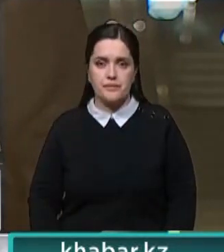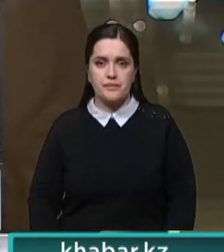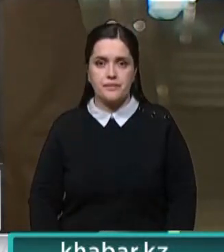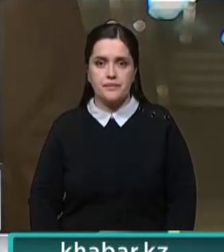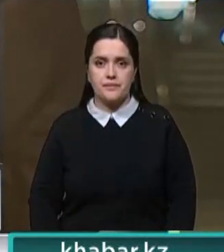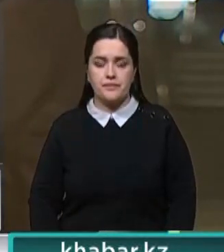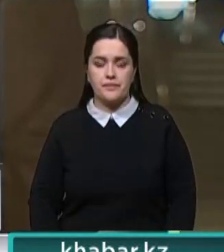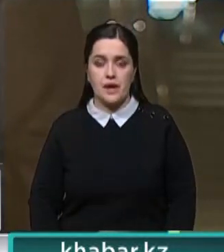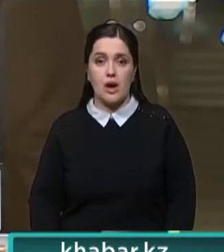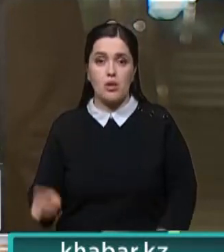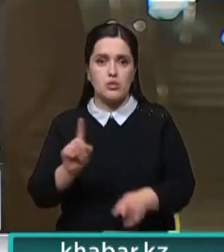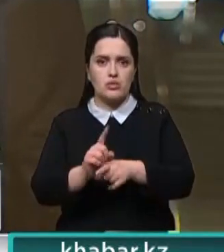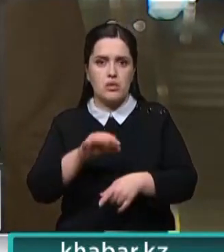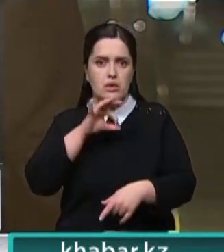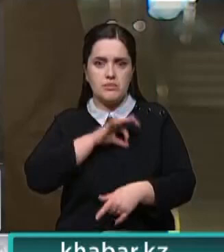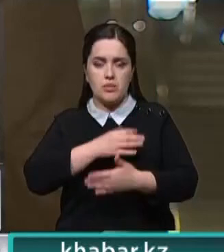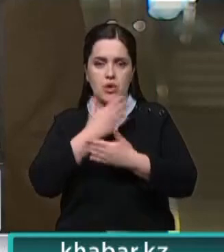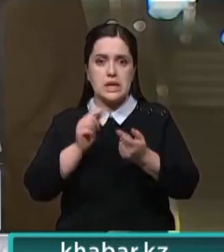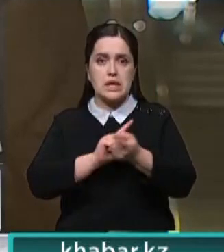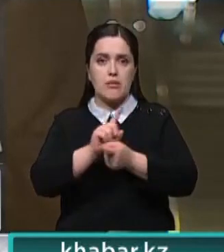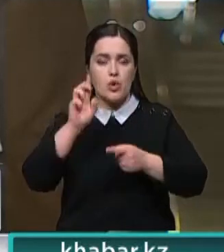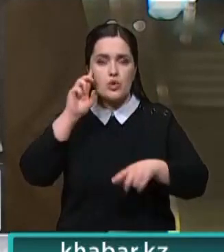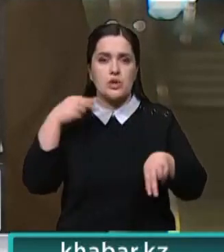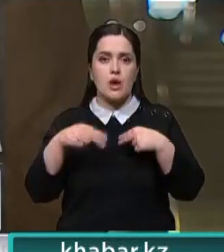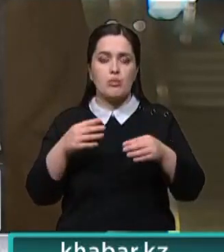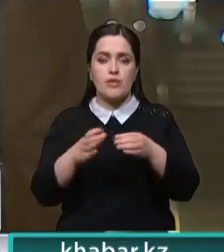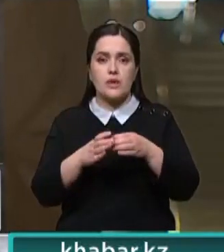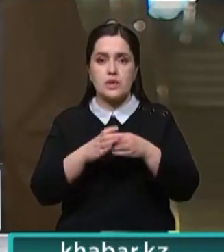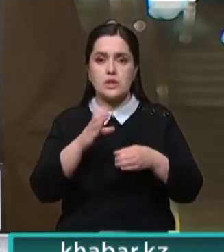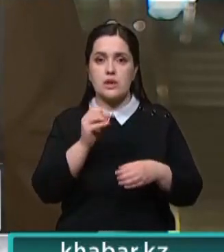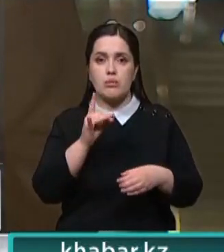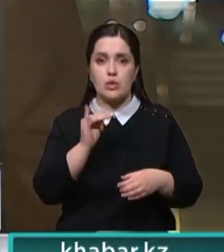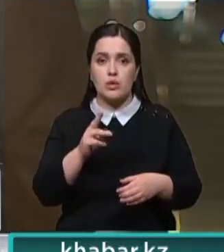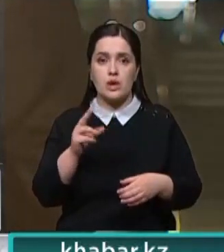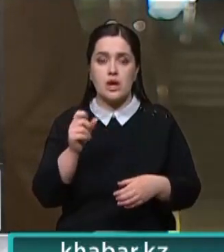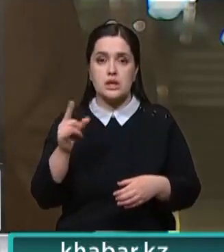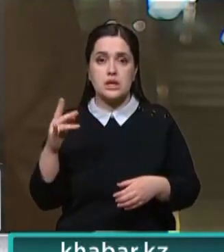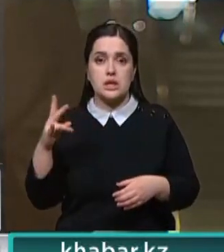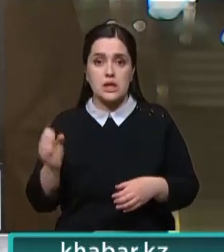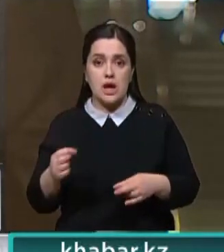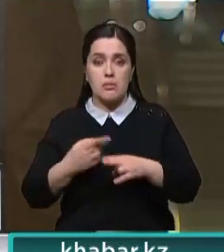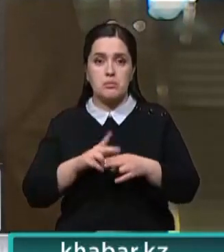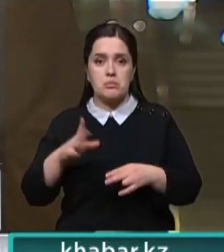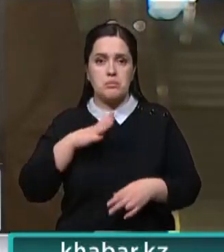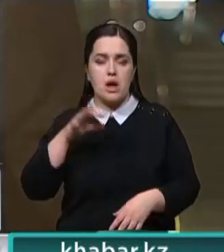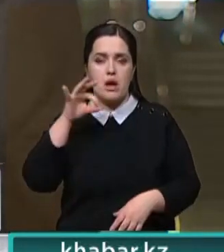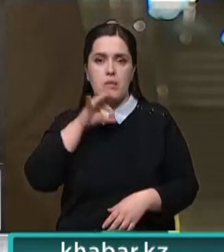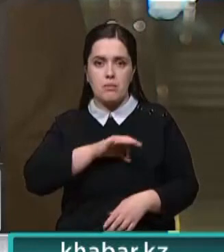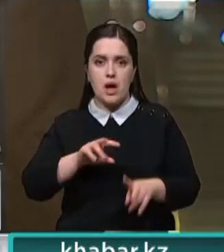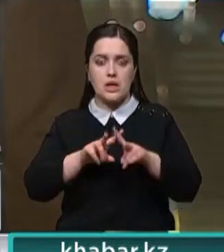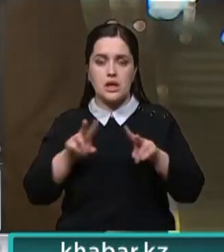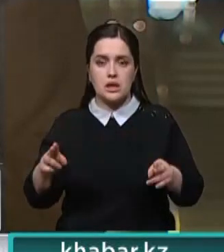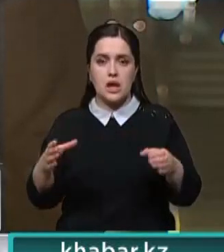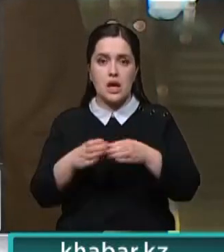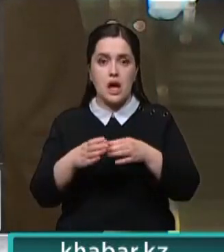примеру, президент не увидел в реформировании госзакупок фонда Самрук Казына. Все эти годы там обогащались одни и те же компании. Кроме